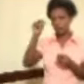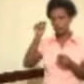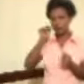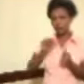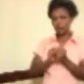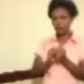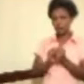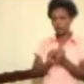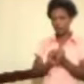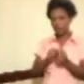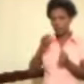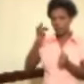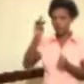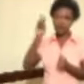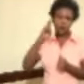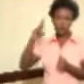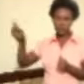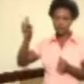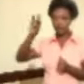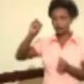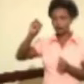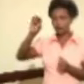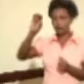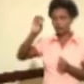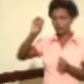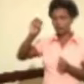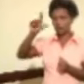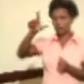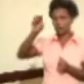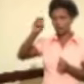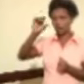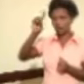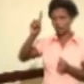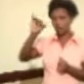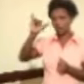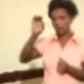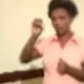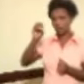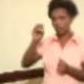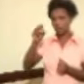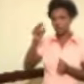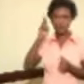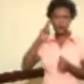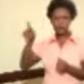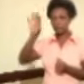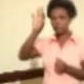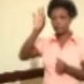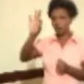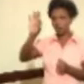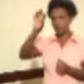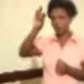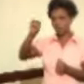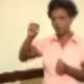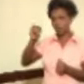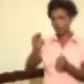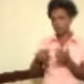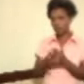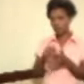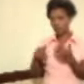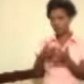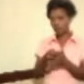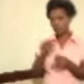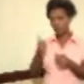de Mélodie FM. Ensuite nous gagnons Lucien Jura de Signal FM. FM, Dali Vallet, est rédacteur en chef de Journal